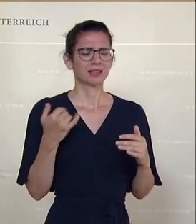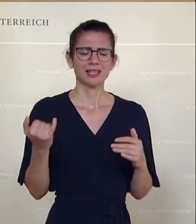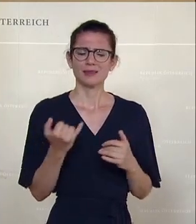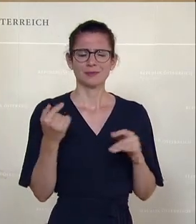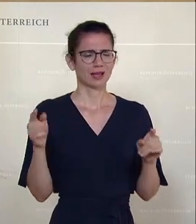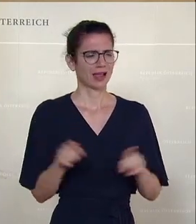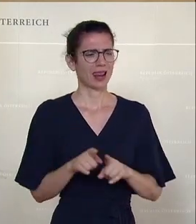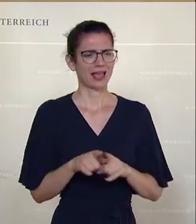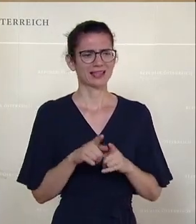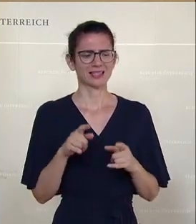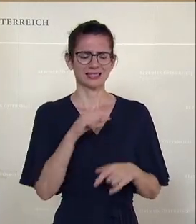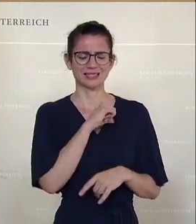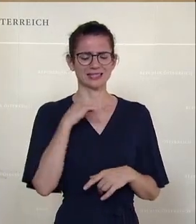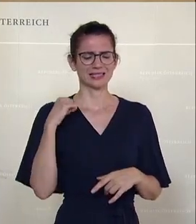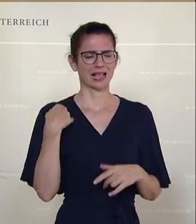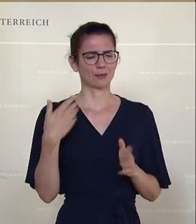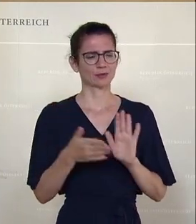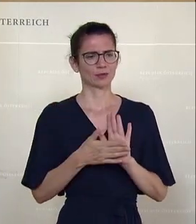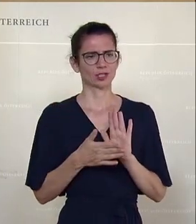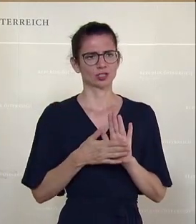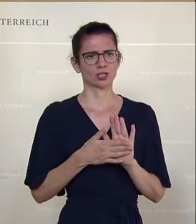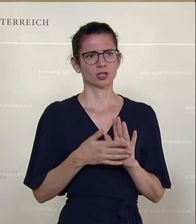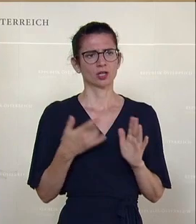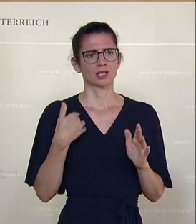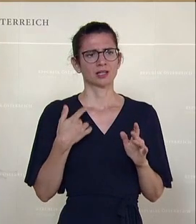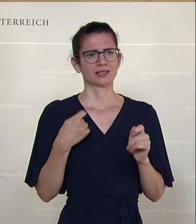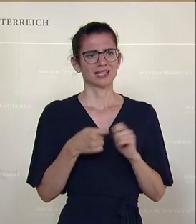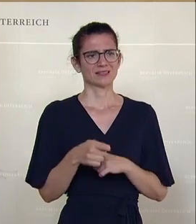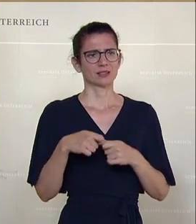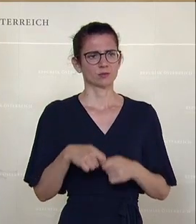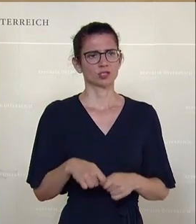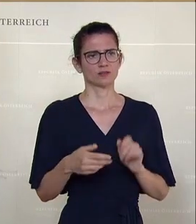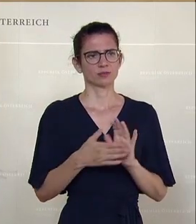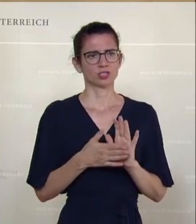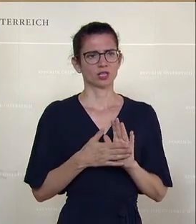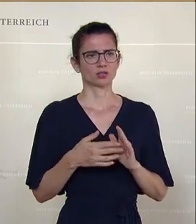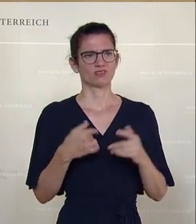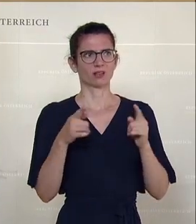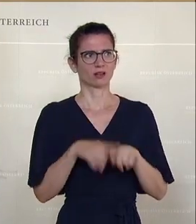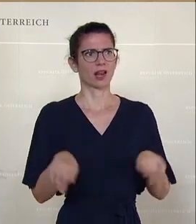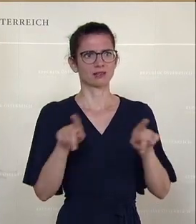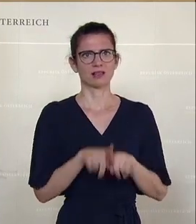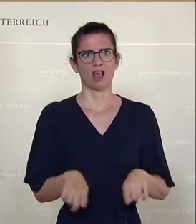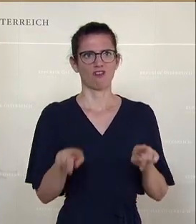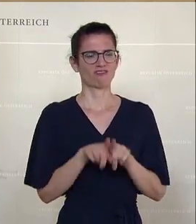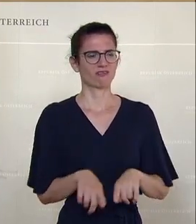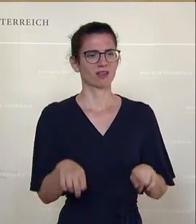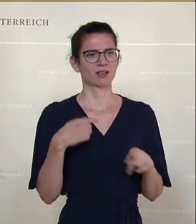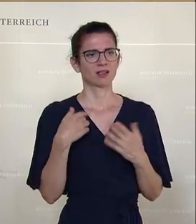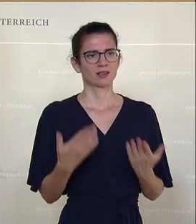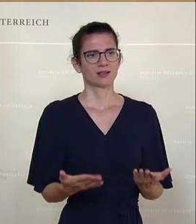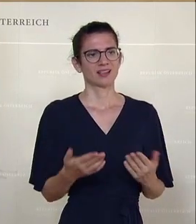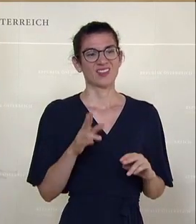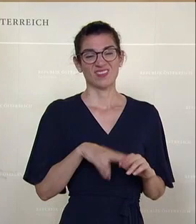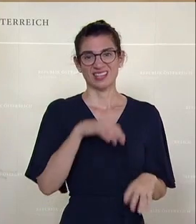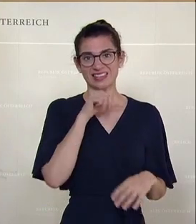natürlich sich bestätigen, dass die Zwangsmitgliedschaft bleiben soll, weil sie ja in Wirklichkeit um ihre eigenen Jobs sonst